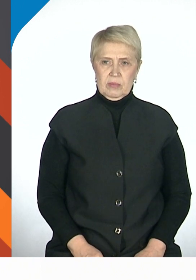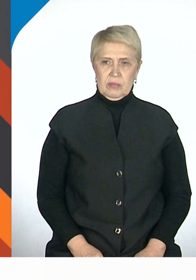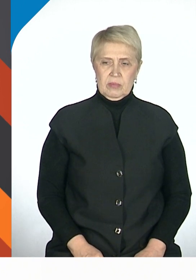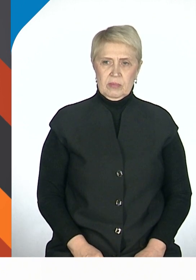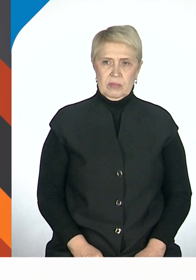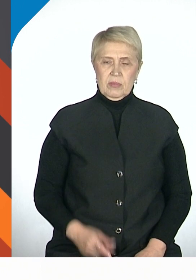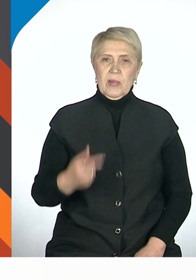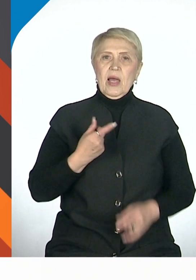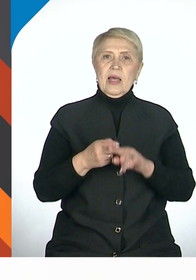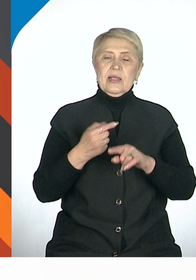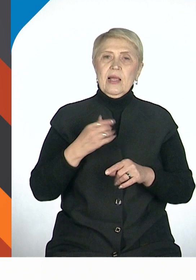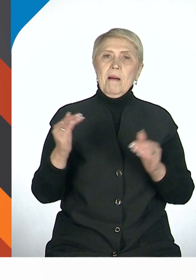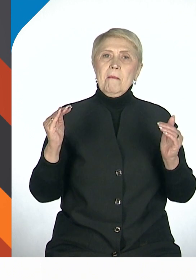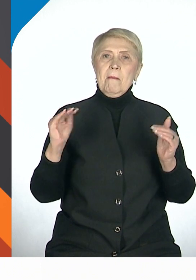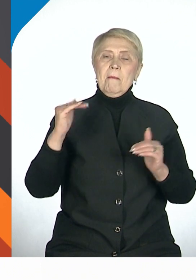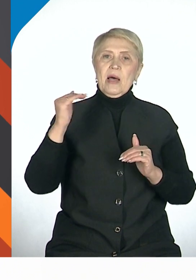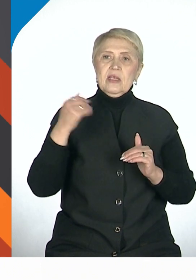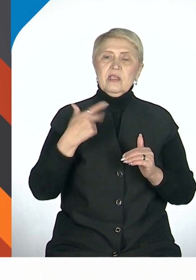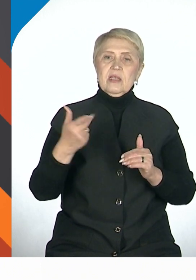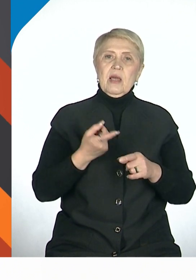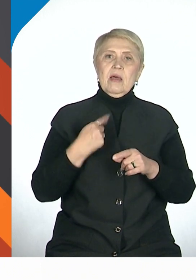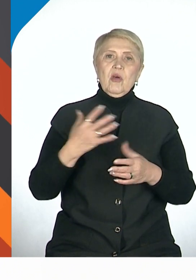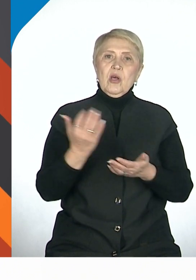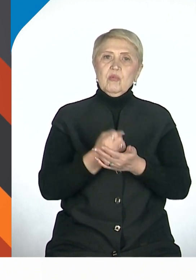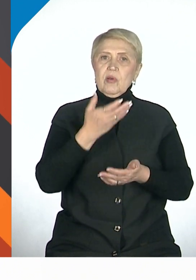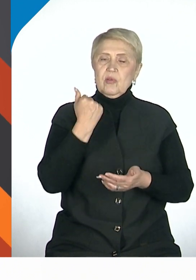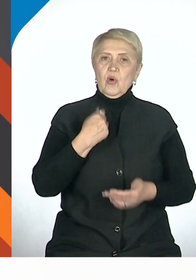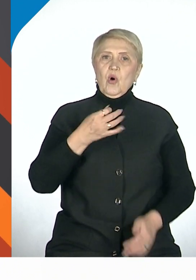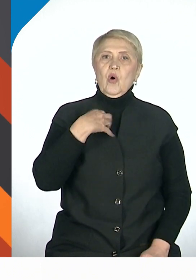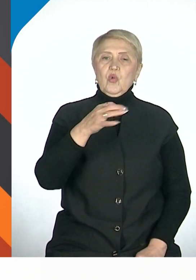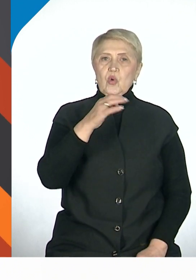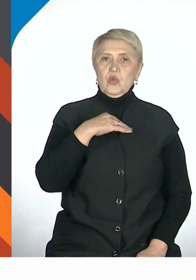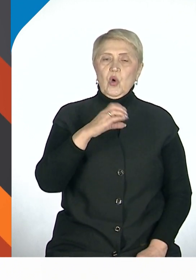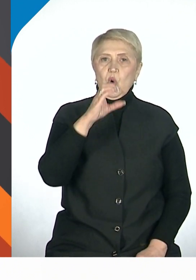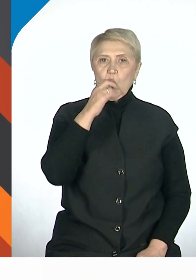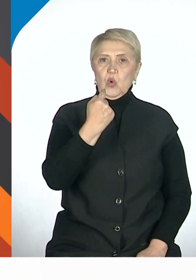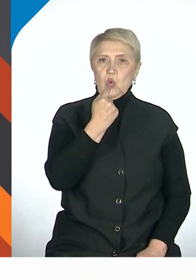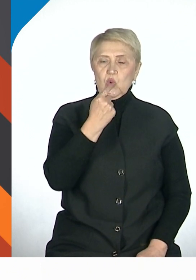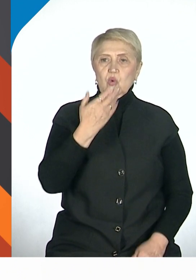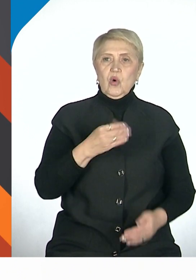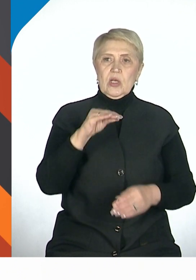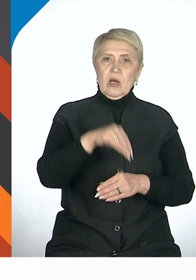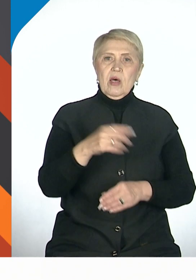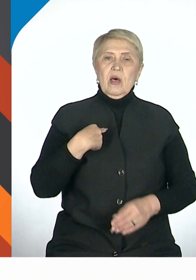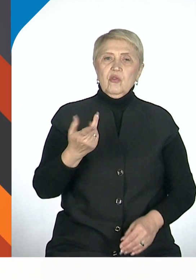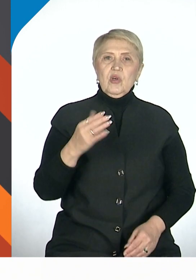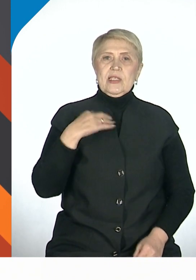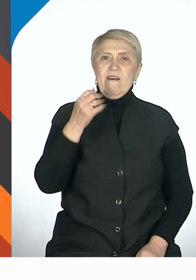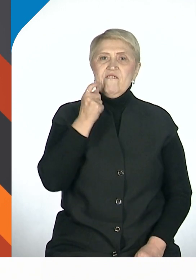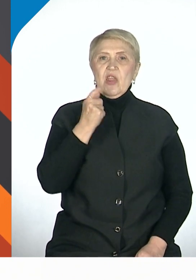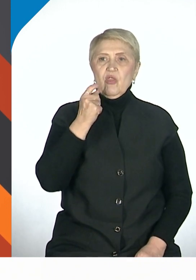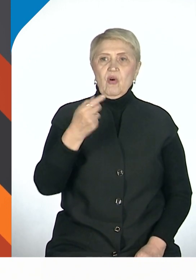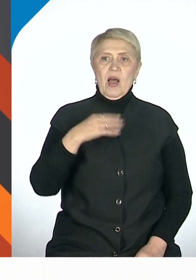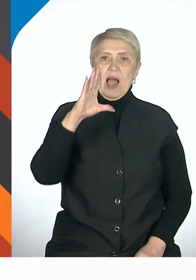Анестетики для малышей не используются. Для них соску окунают в кошерное вино. В общем, все младенцы спят.